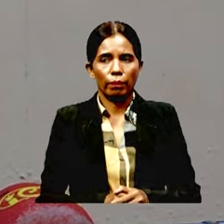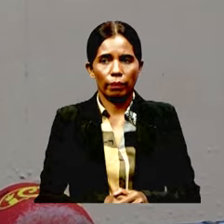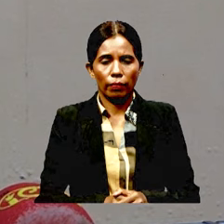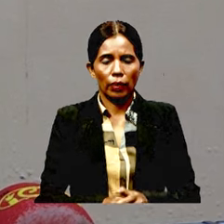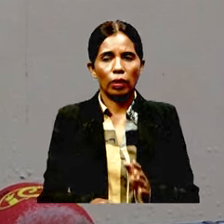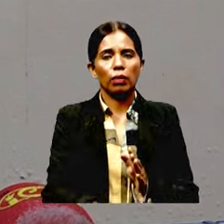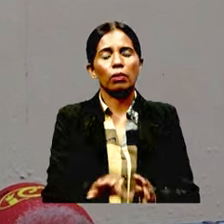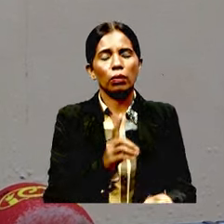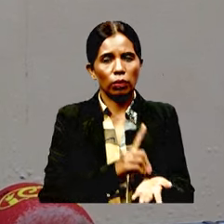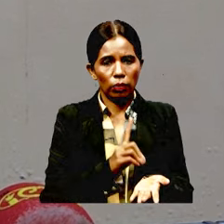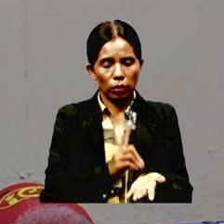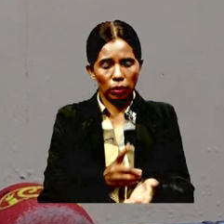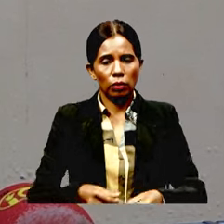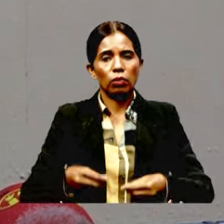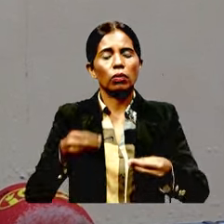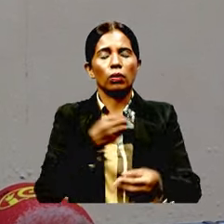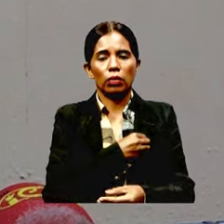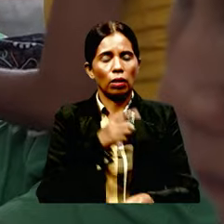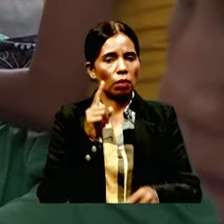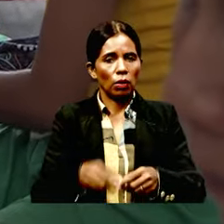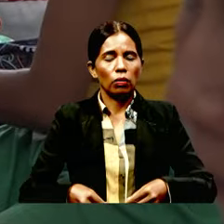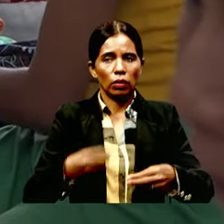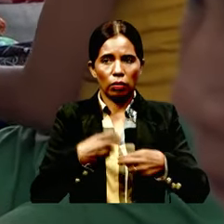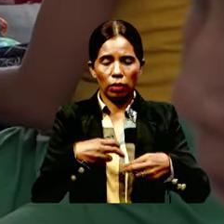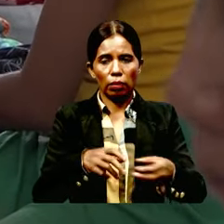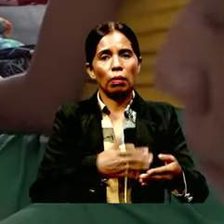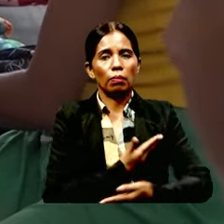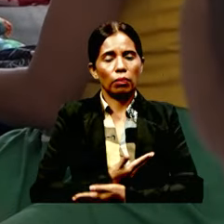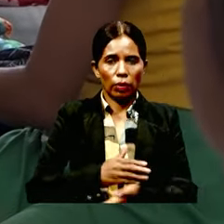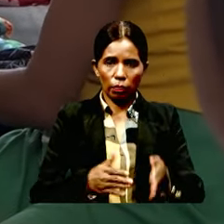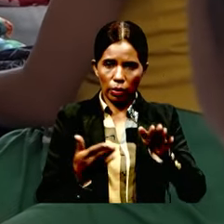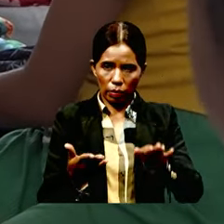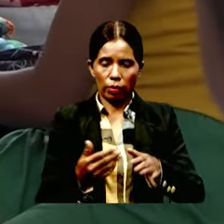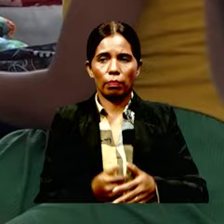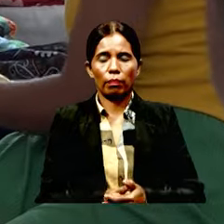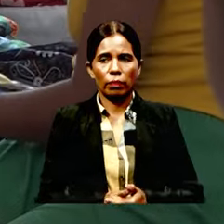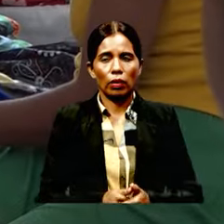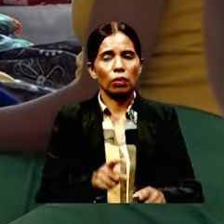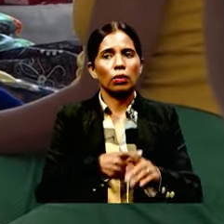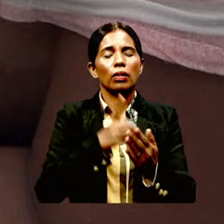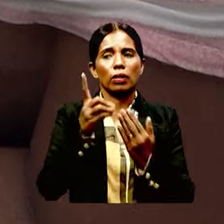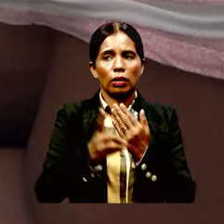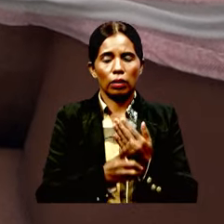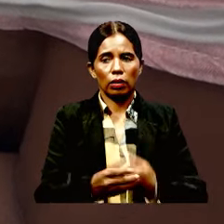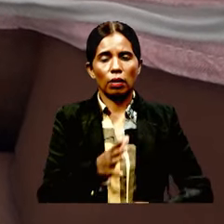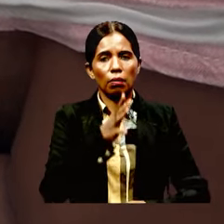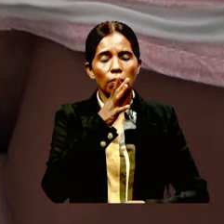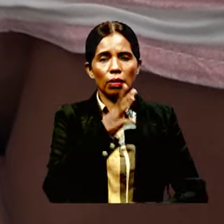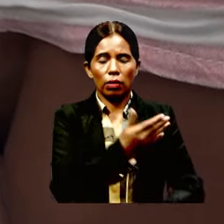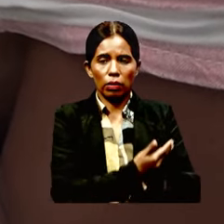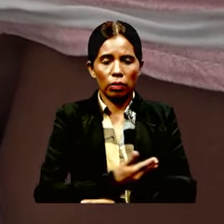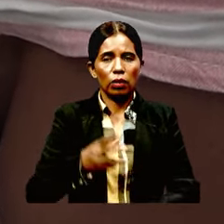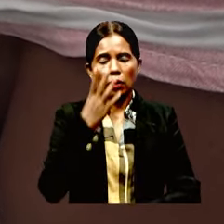hetan konsulta tune la be fo impacto pa be be mate kabaran. Iha fulan dezembro tinan kotuk ina nisin rua nebe baixa iha sala